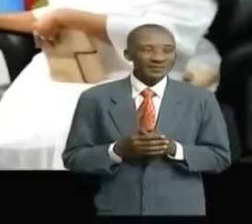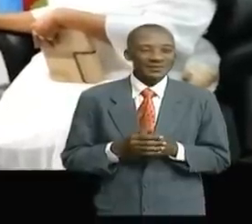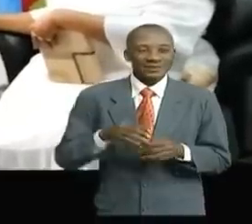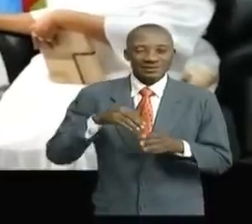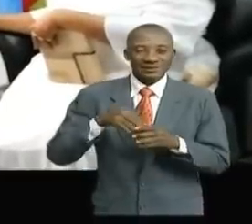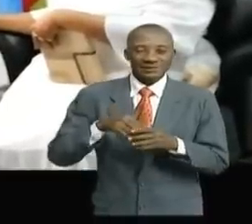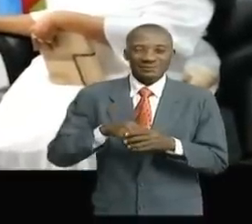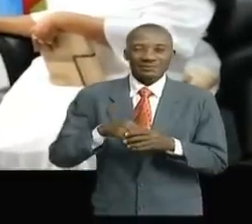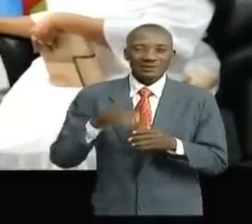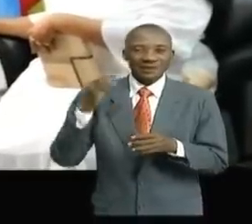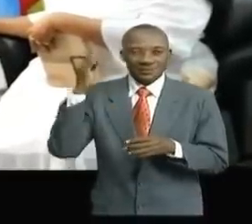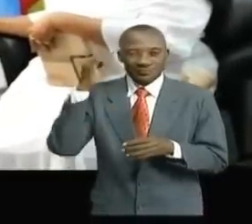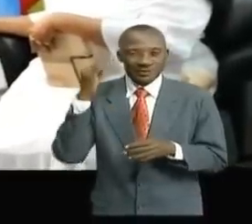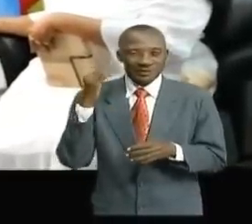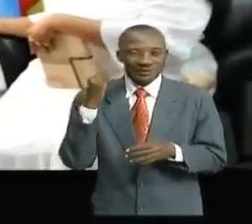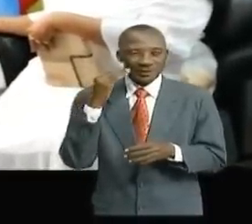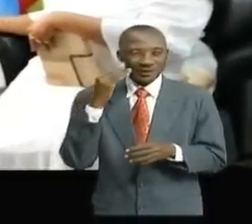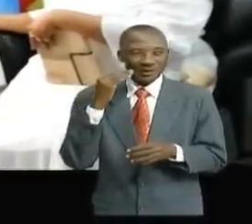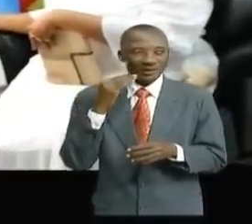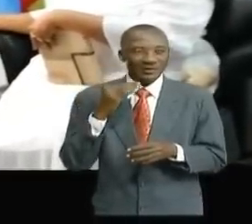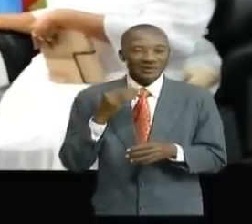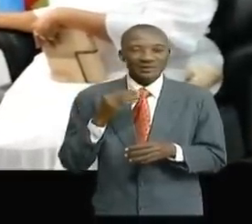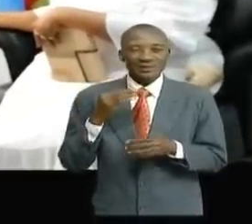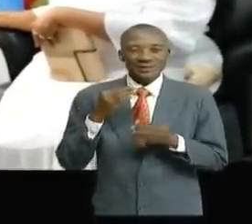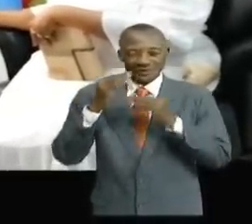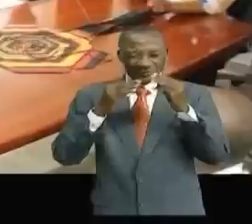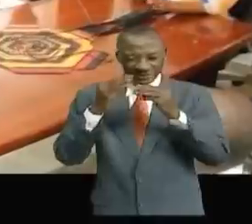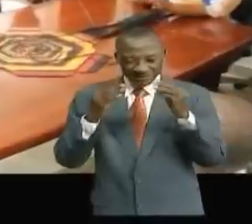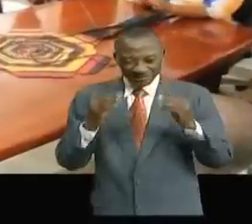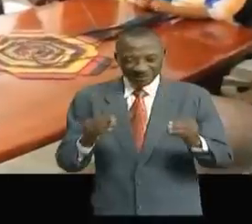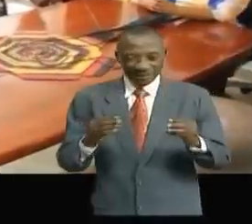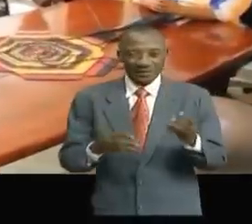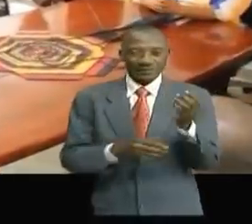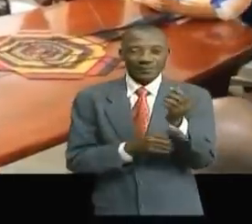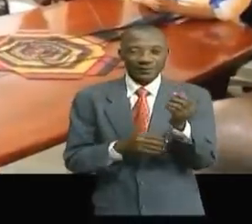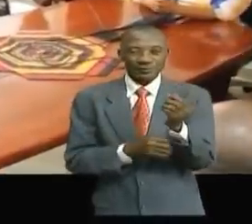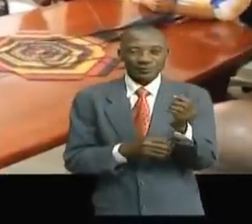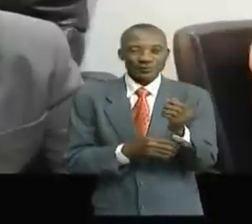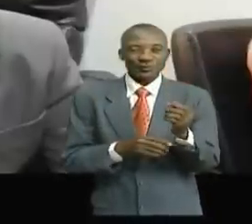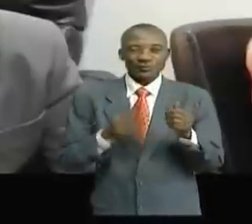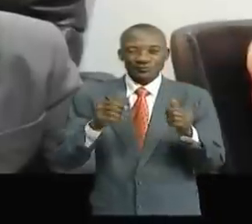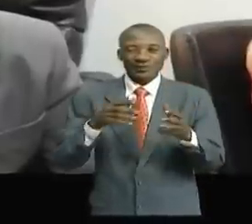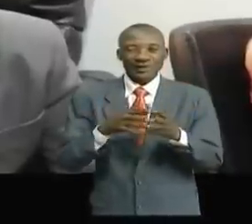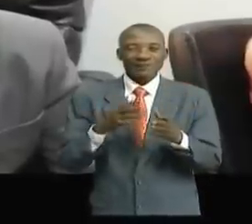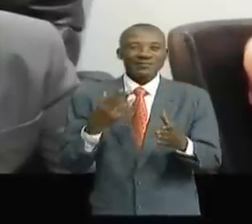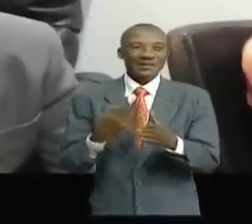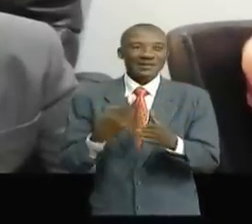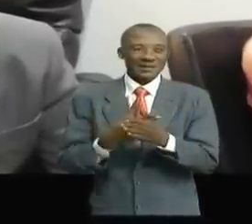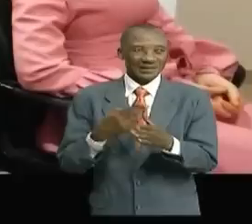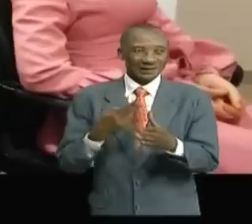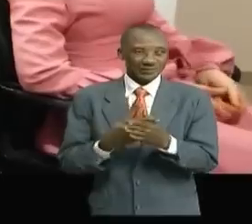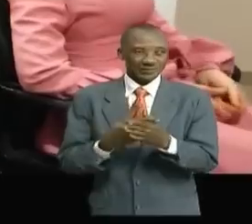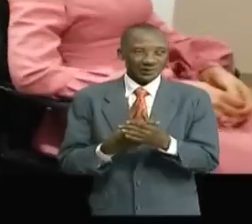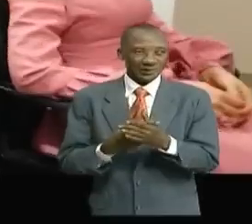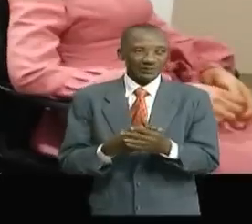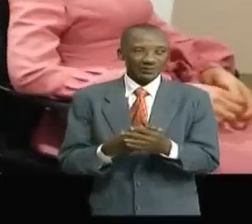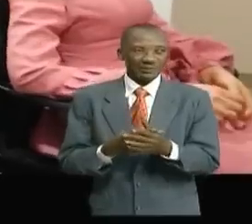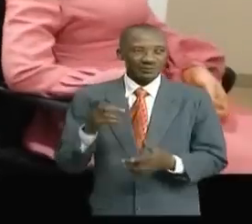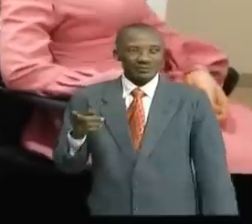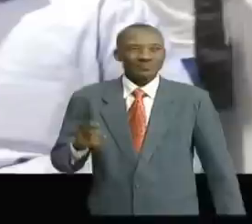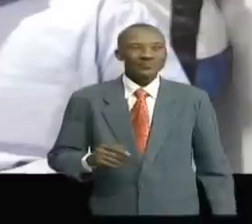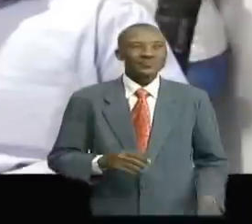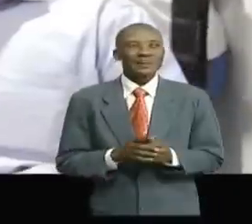en charge des personnes vivant avec handicap et autres personnes vulnérables dans la protection et promotion des droits des personnes